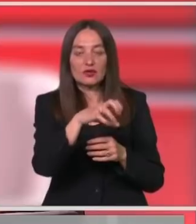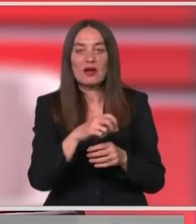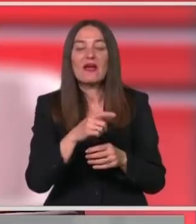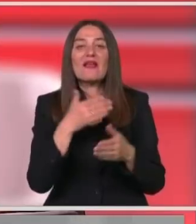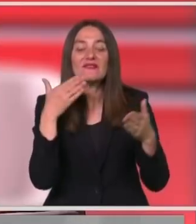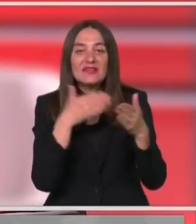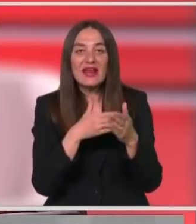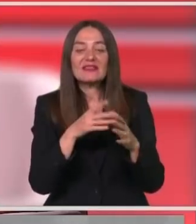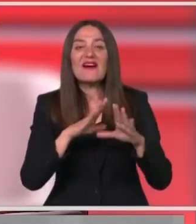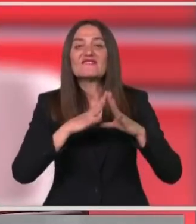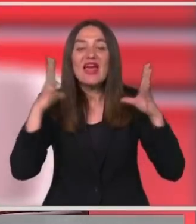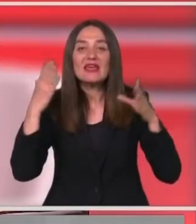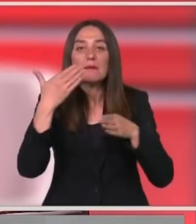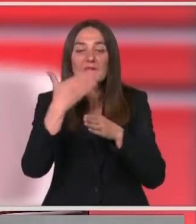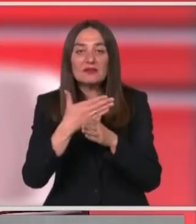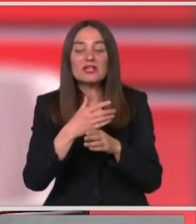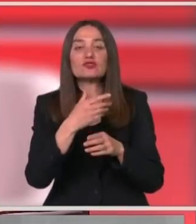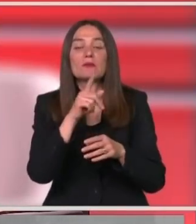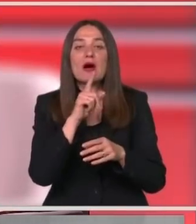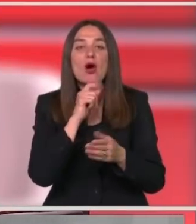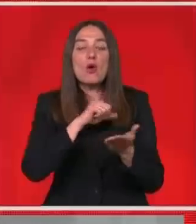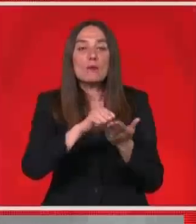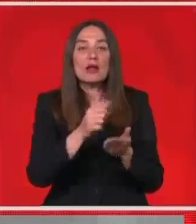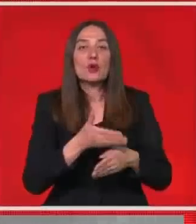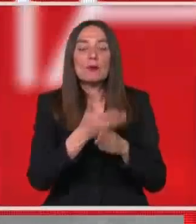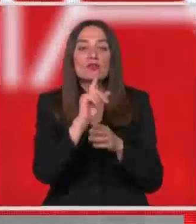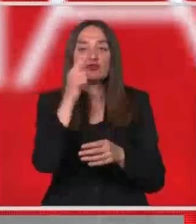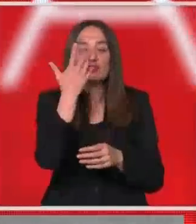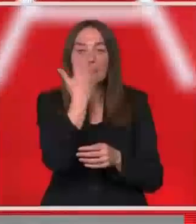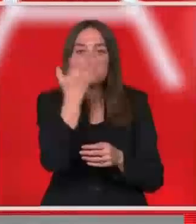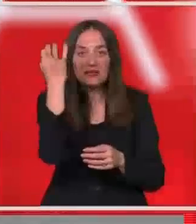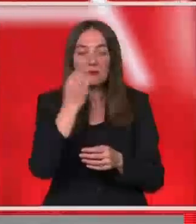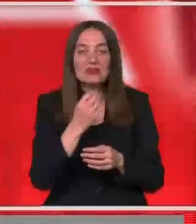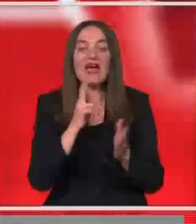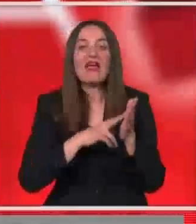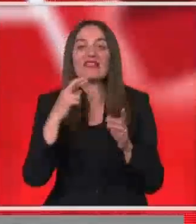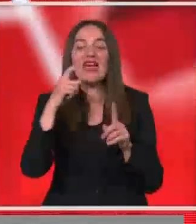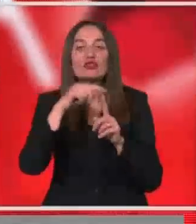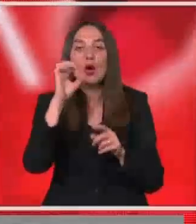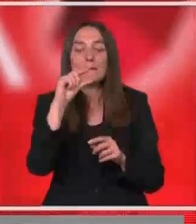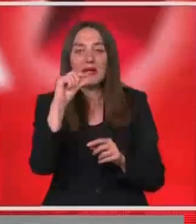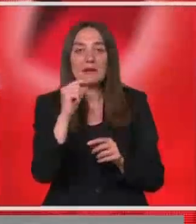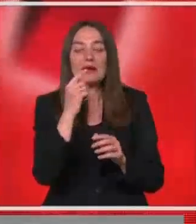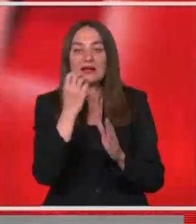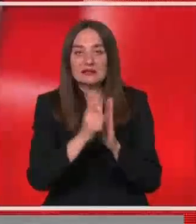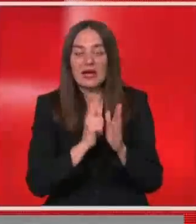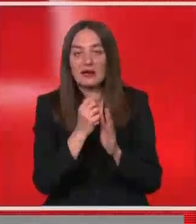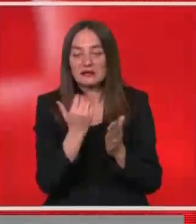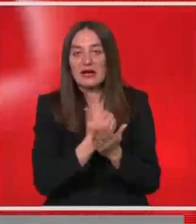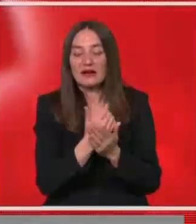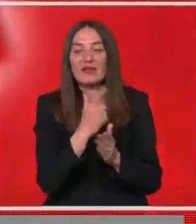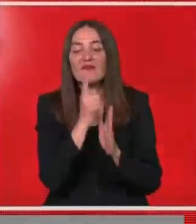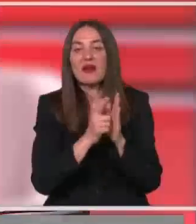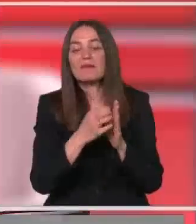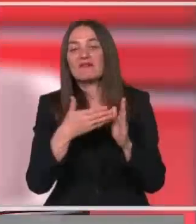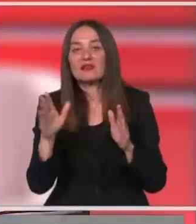Direktna pomoć velikim preduzećima u privatnom sektoru, uplata pomoći u visini 50% neto minimalne zarade za vreme trajanja vanrednog stanja za